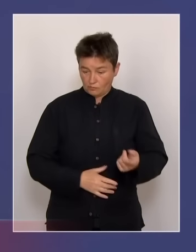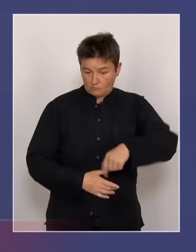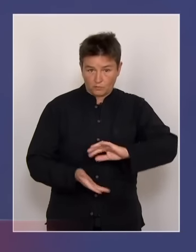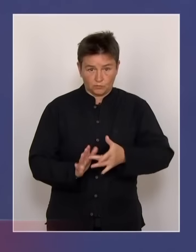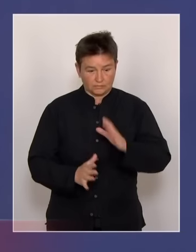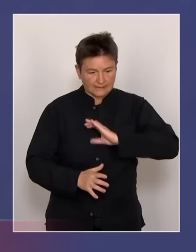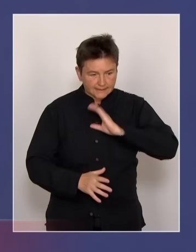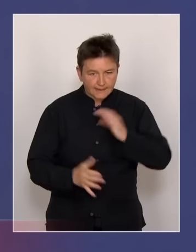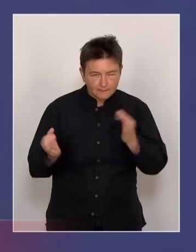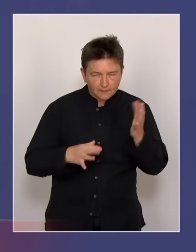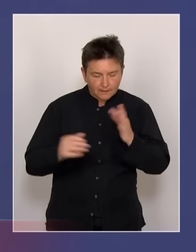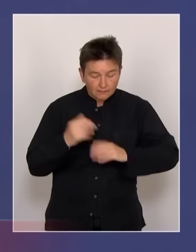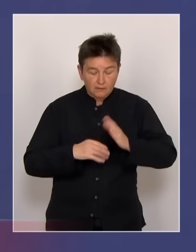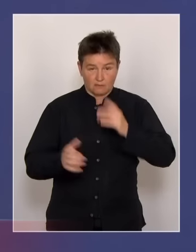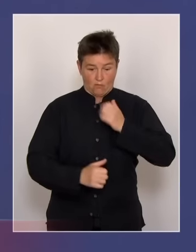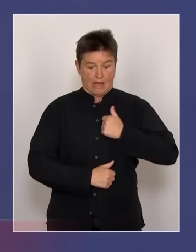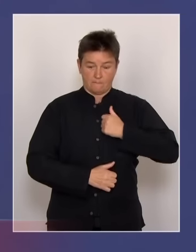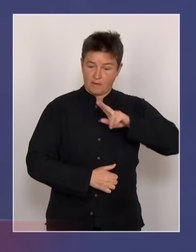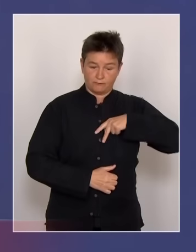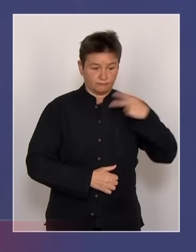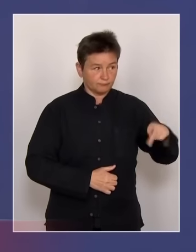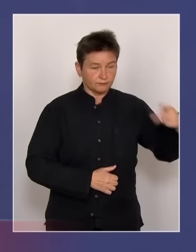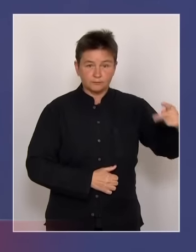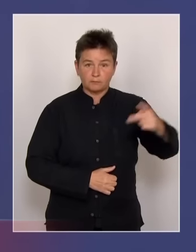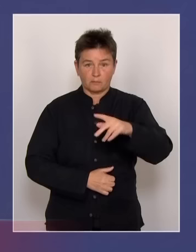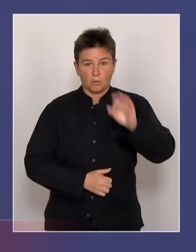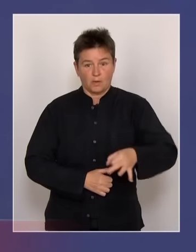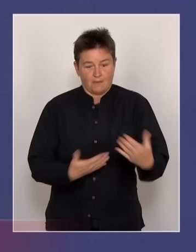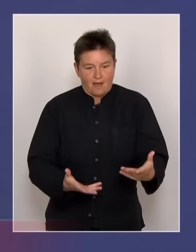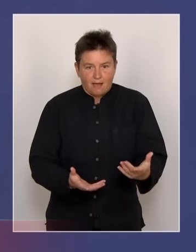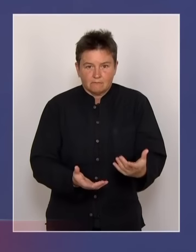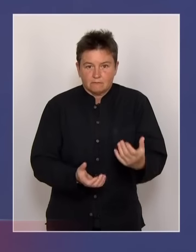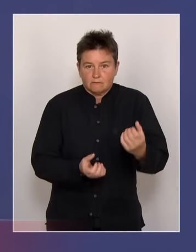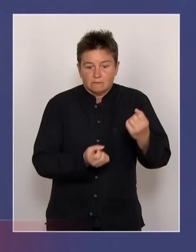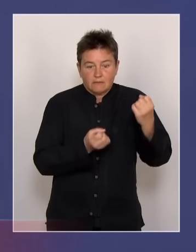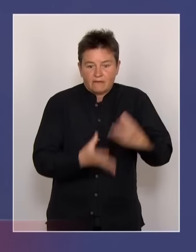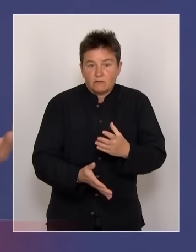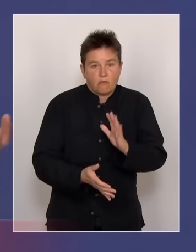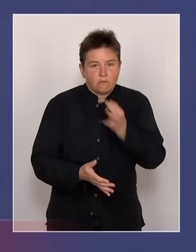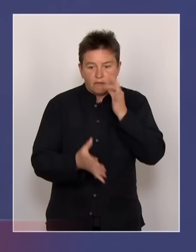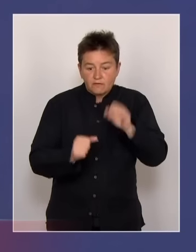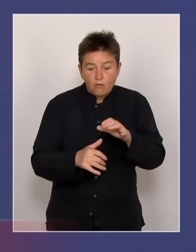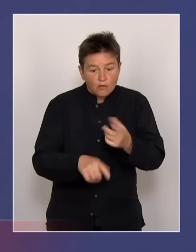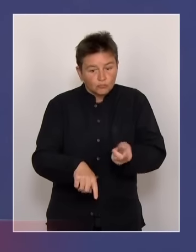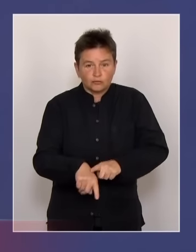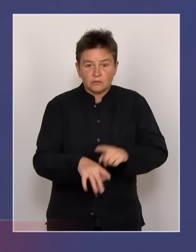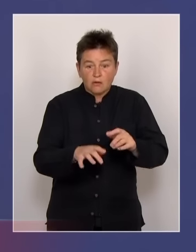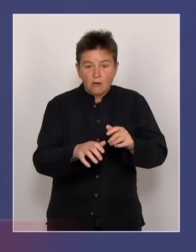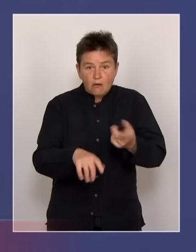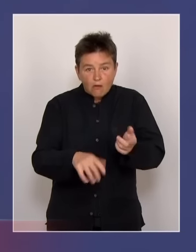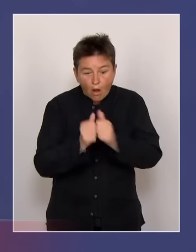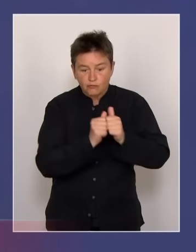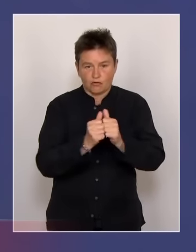à bâtir ces capacités pour nos propres armées, c'est une occasion inédite de tout de suite bâtir des coopérations